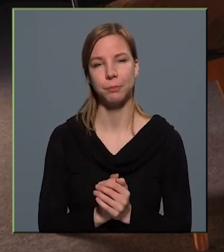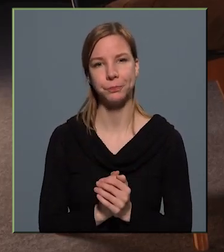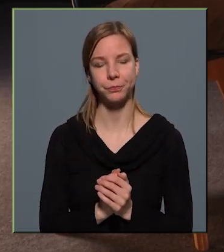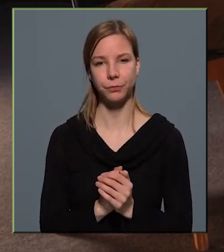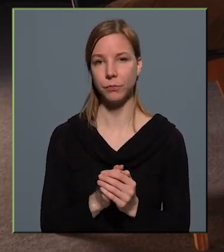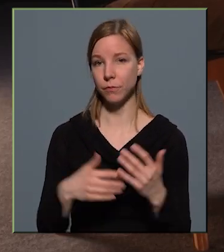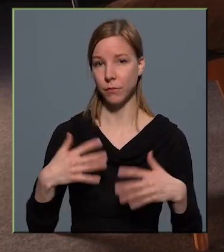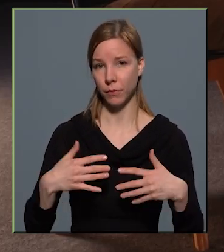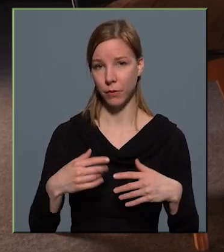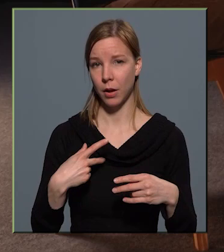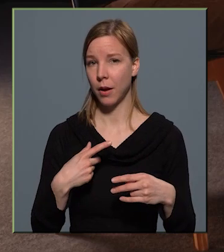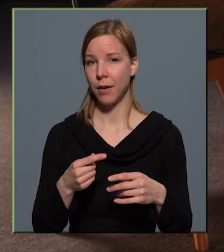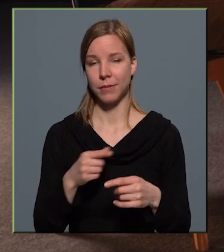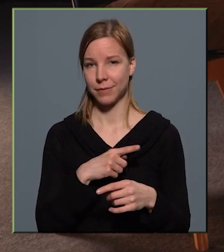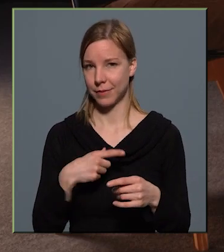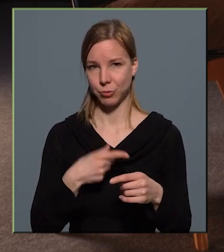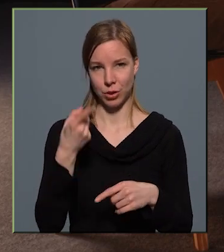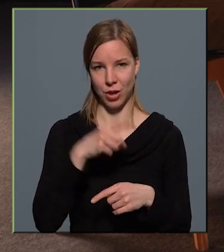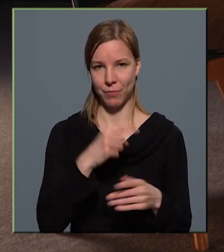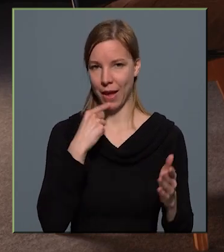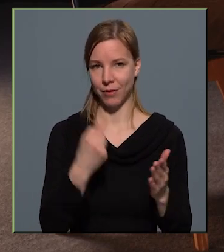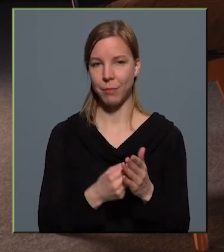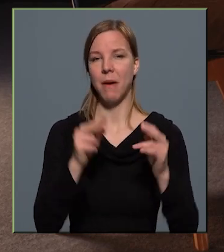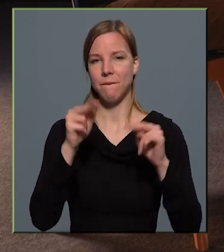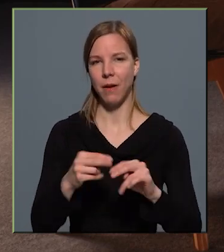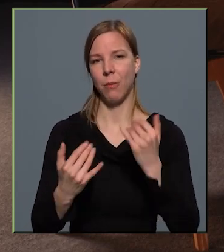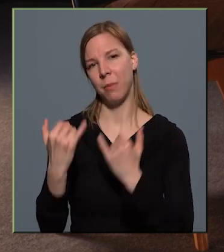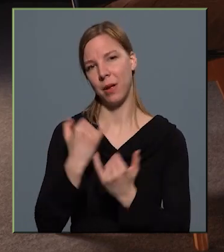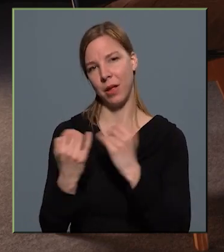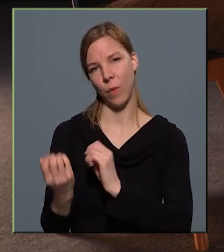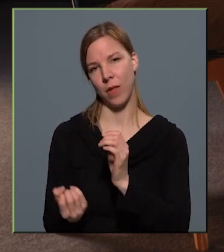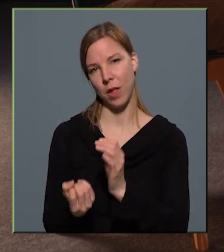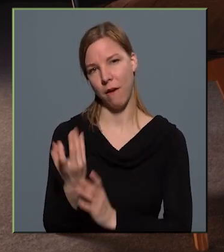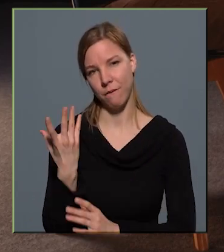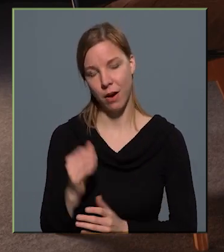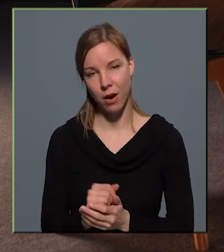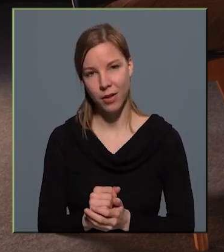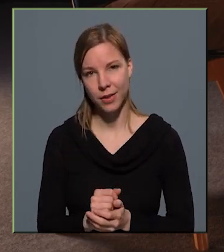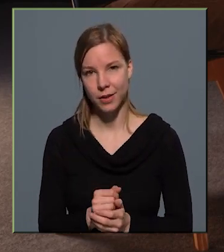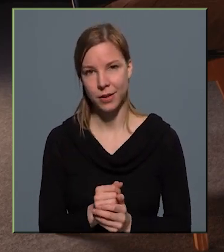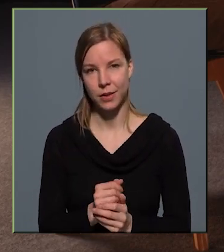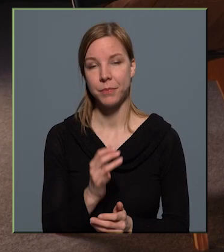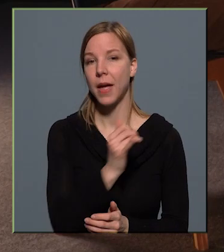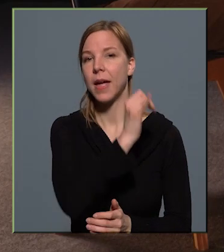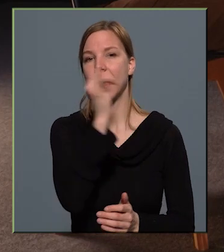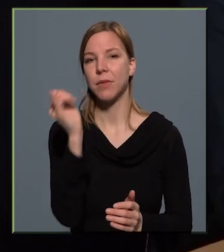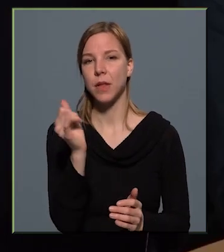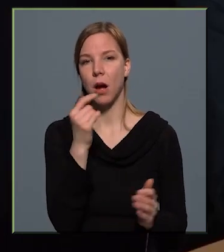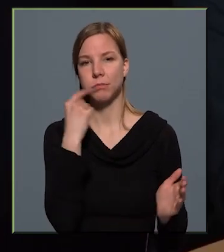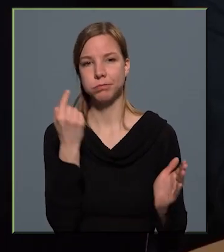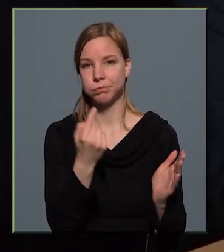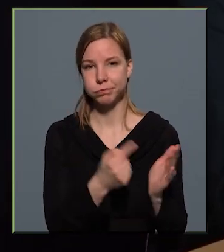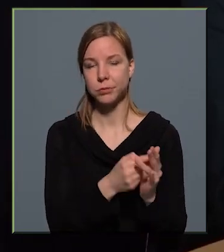nem csak naptár szerint itt lesz a tavasz, és évszak alapján van